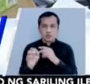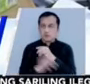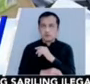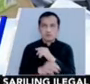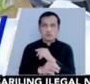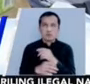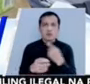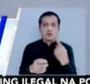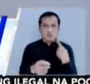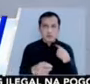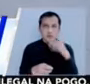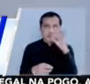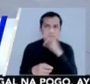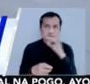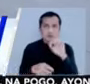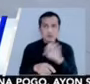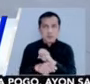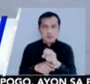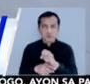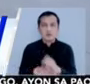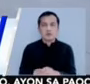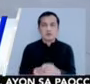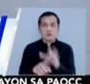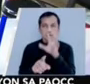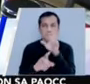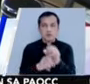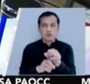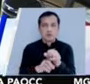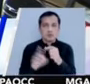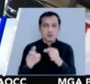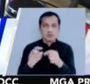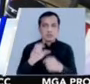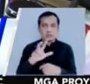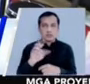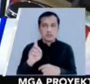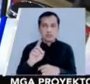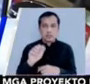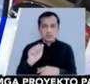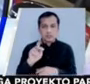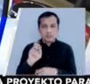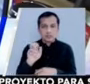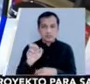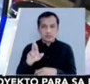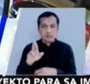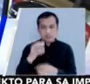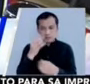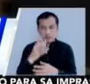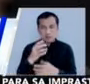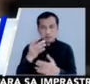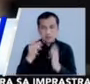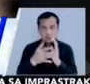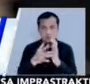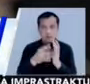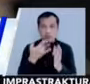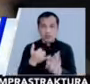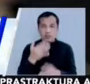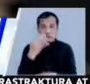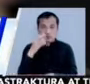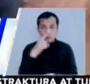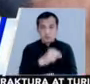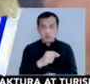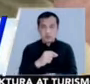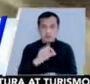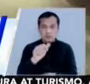Pilipino na ring empleyado. Ni-raid ang 3D Analyzer Information Technology dahil sa mga sumbong ng pagpapatakbo ng scam